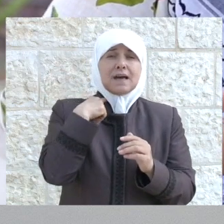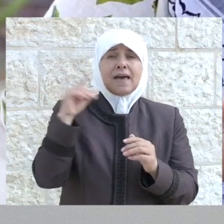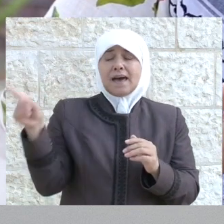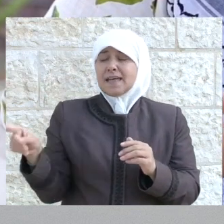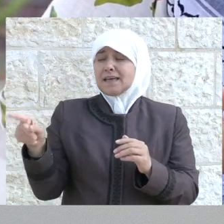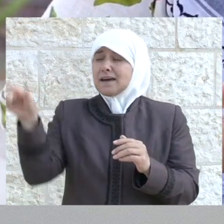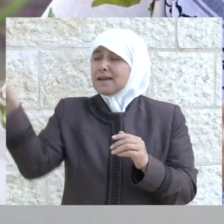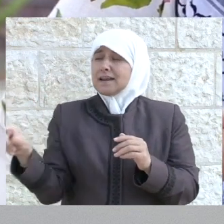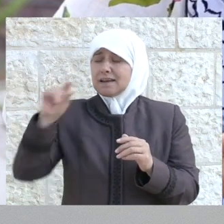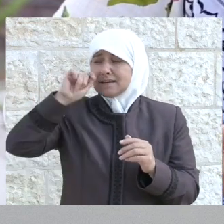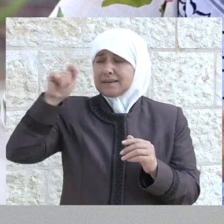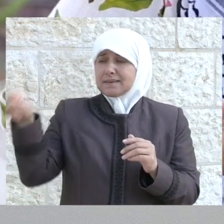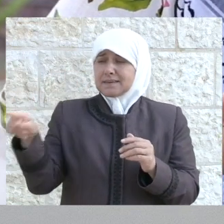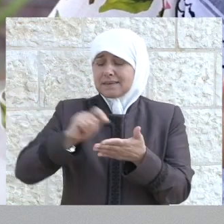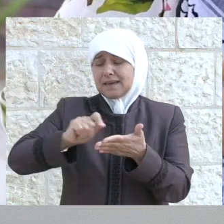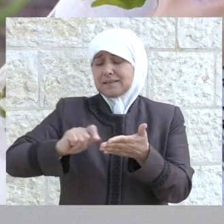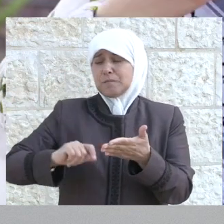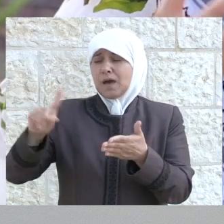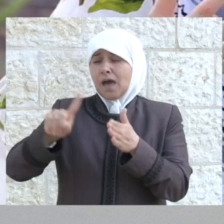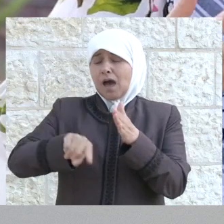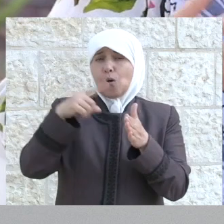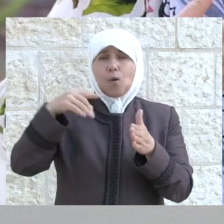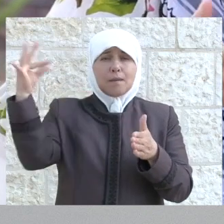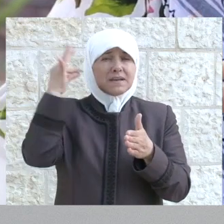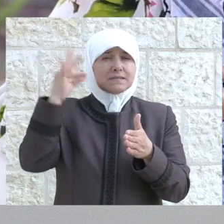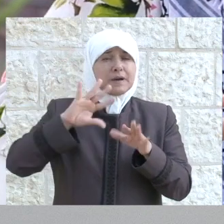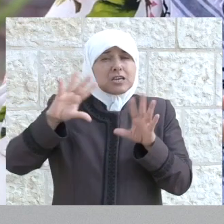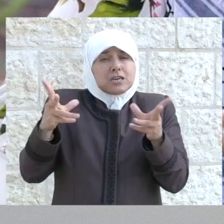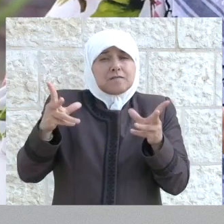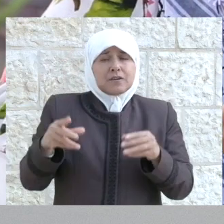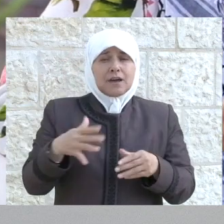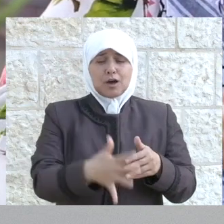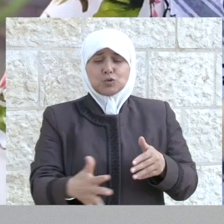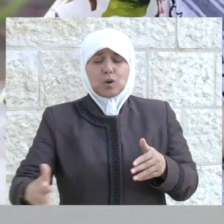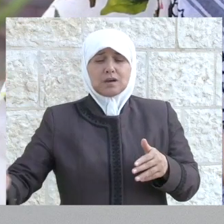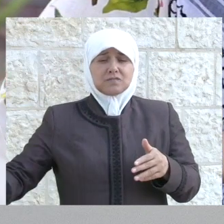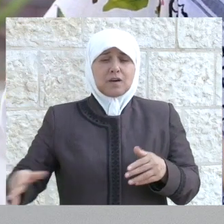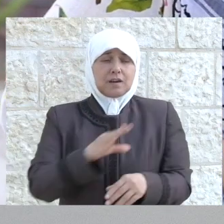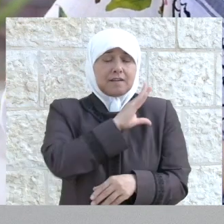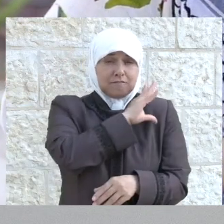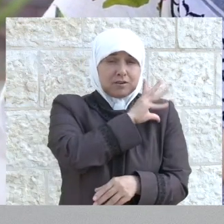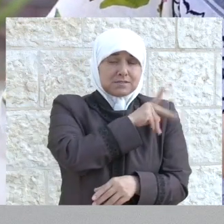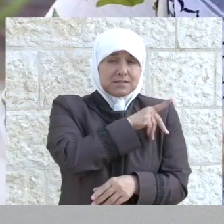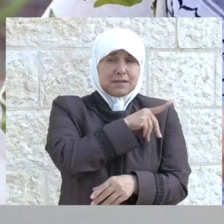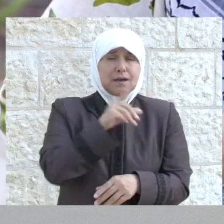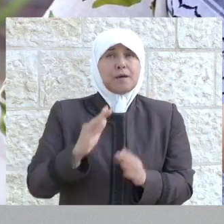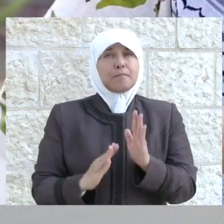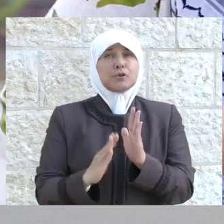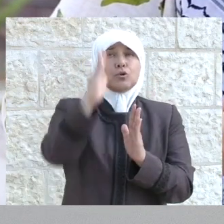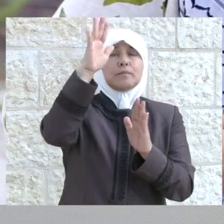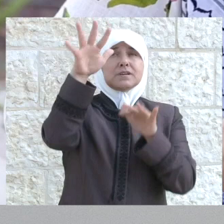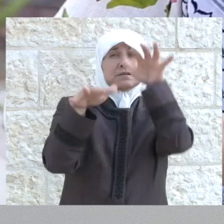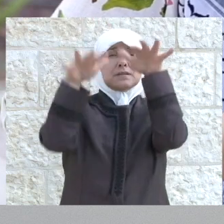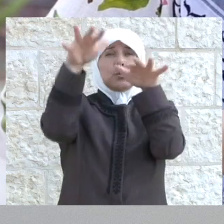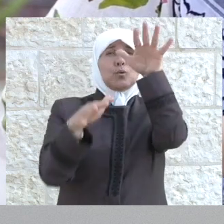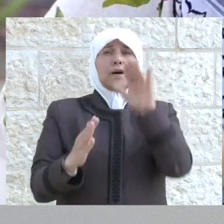في فكرة الرحلة بهذاك اليوم ما نام وهو يفكر كيف إنه هذول الأطفال الفلسطينيين بدهم يطلعوا على الجبل، فقرر إنه هاي